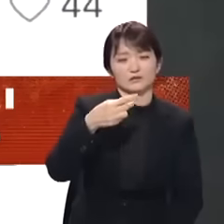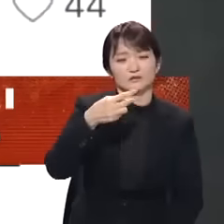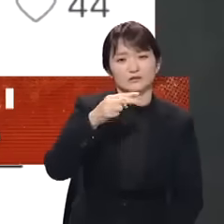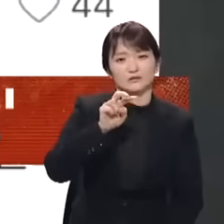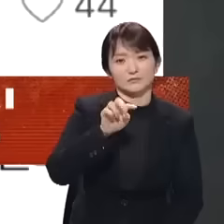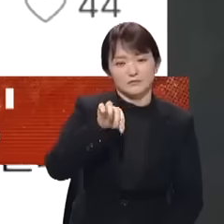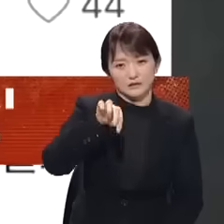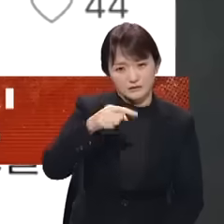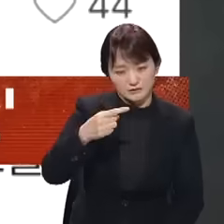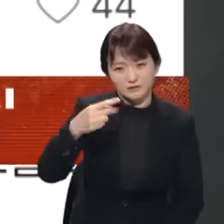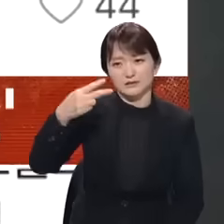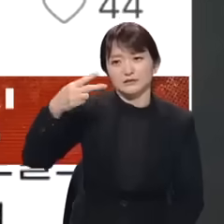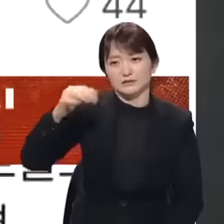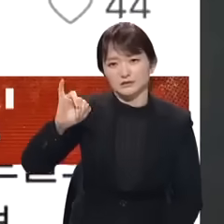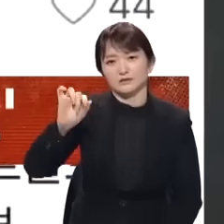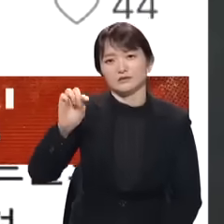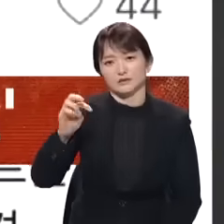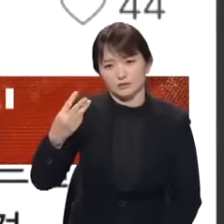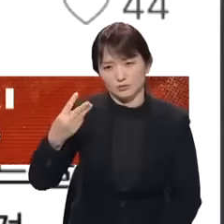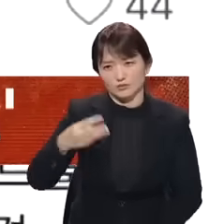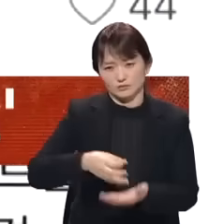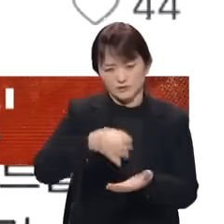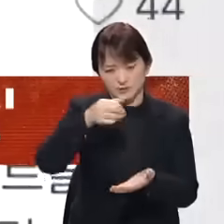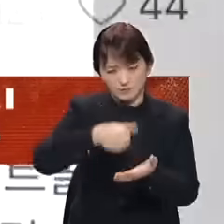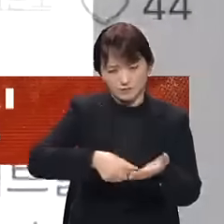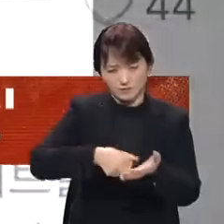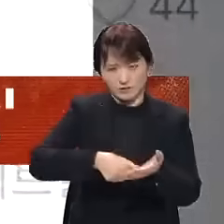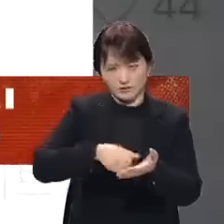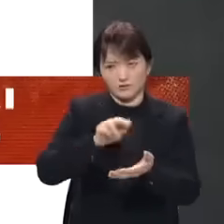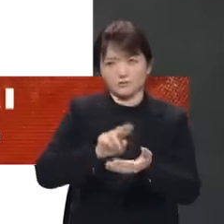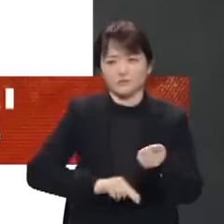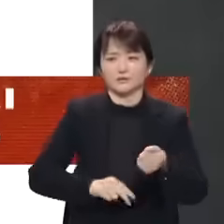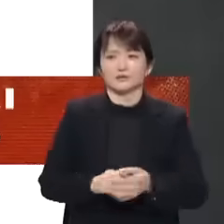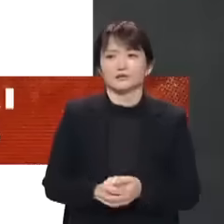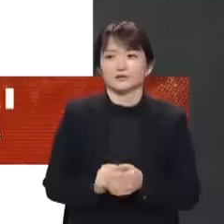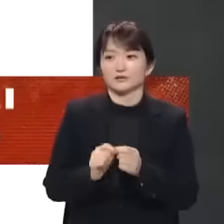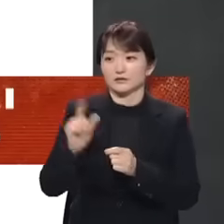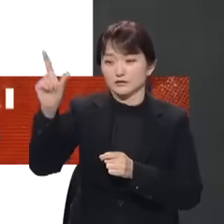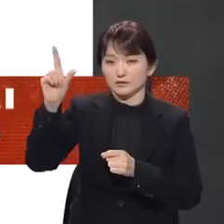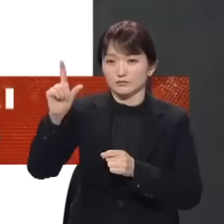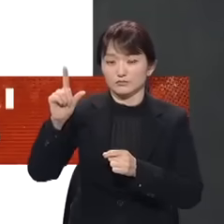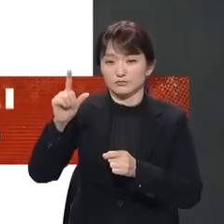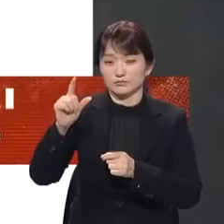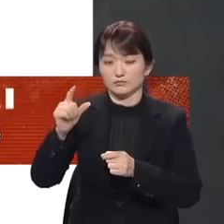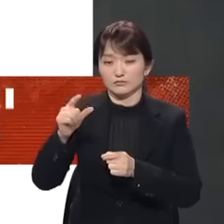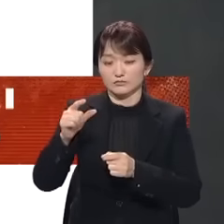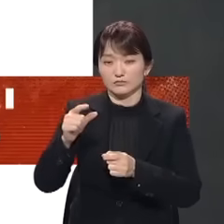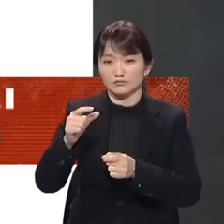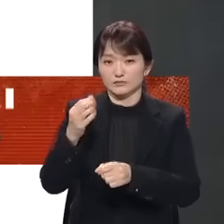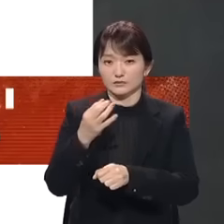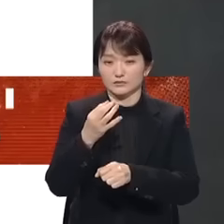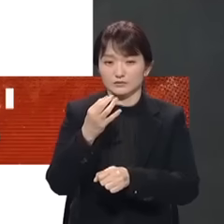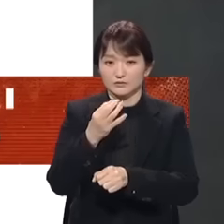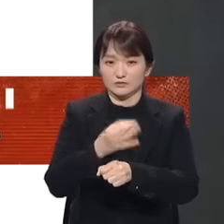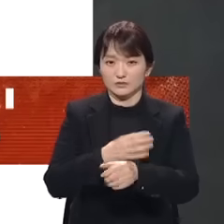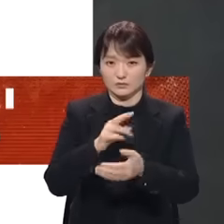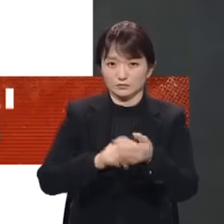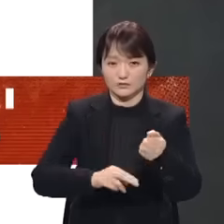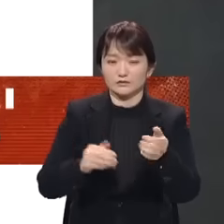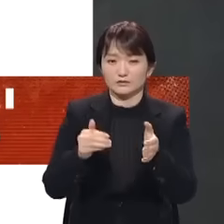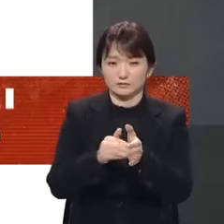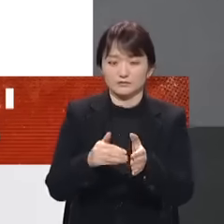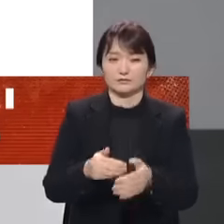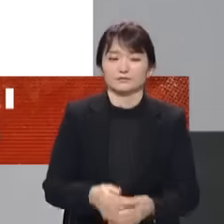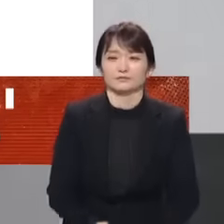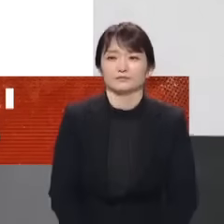샤넬 온갖 명품들을 사실상 거저내놨고요. 대부분이 보시다시피 거래 완료된 상태입니다. 자,